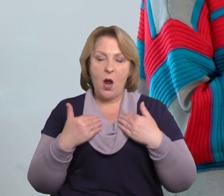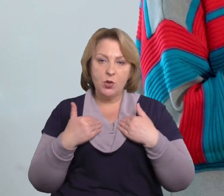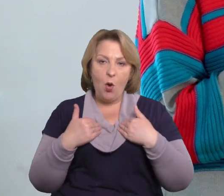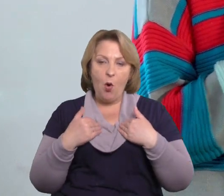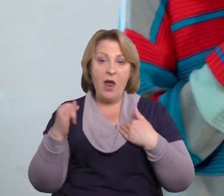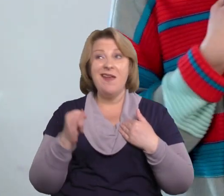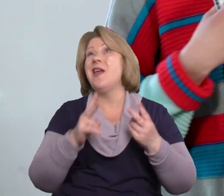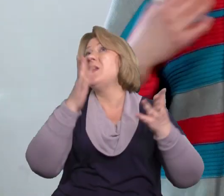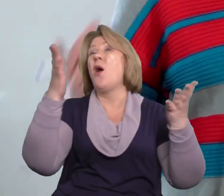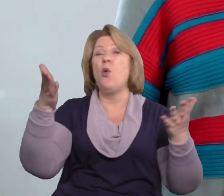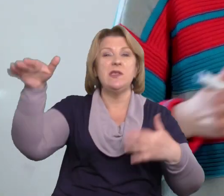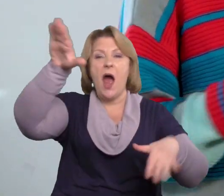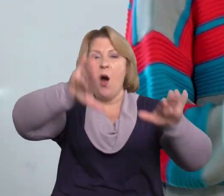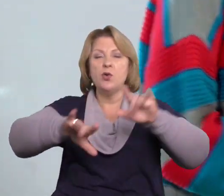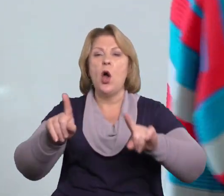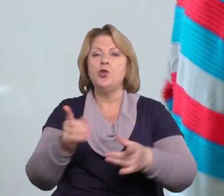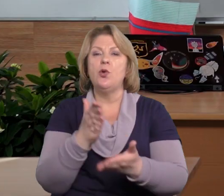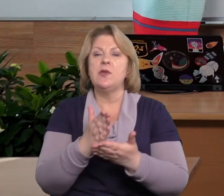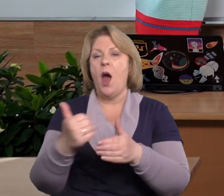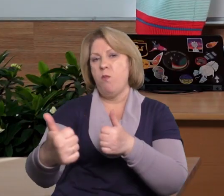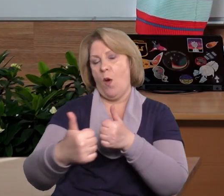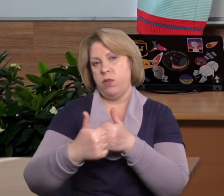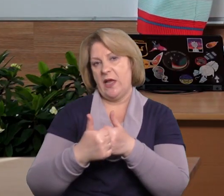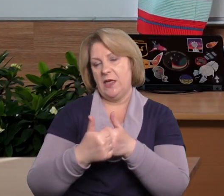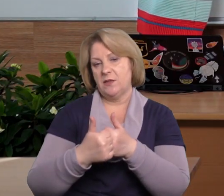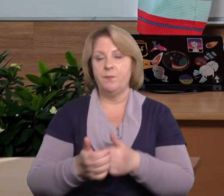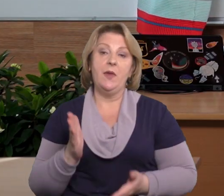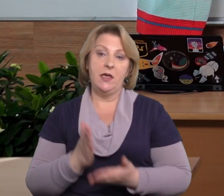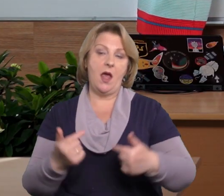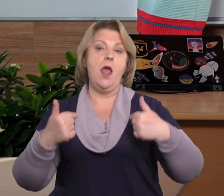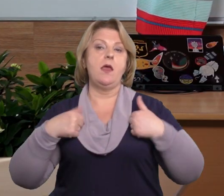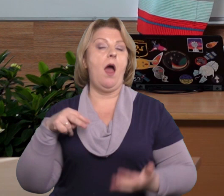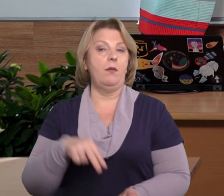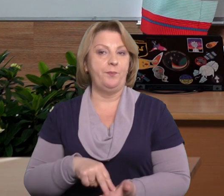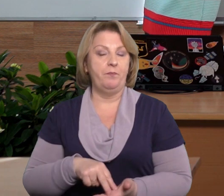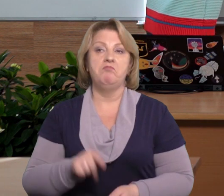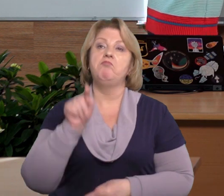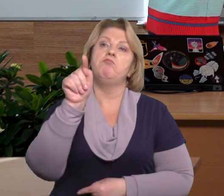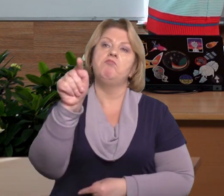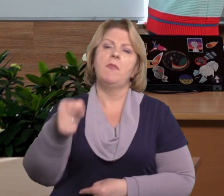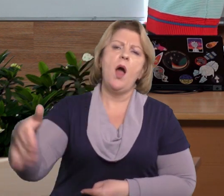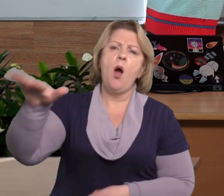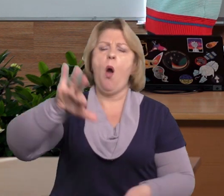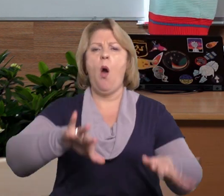та якоюсь горою, що розташована поблизу. Отже, є я і є гора.